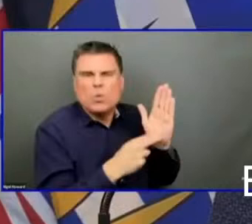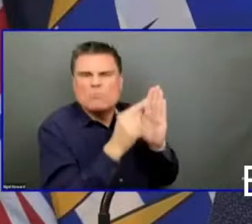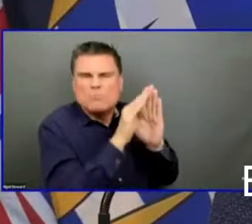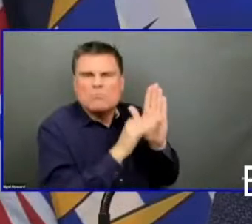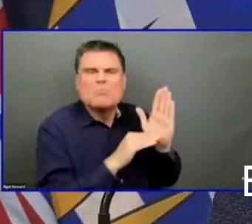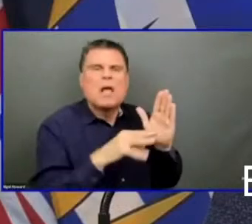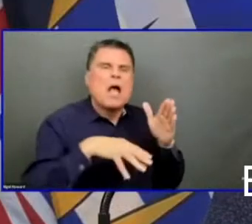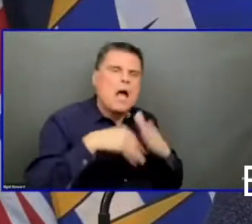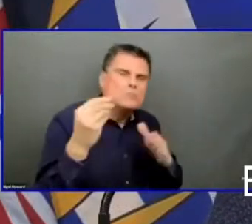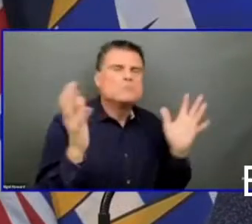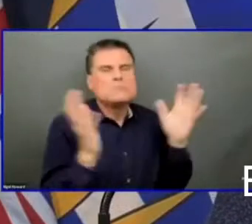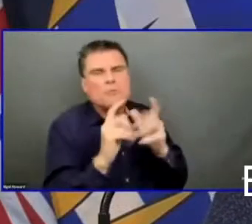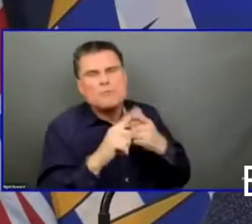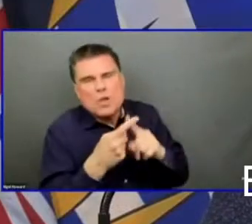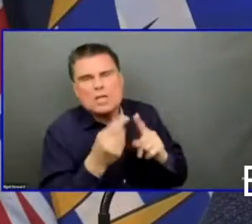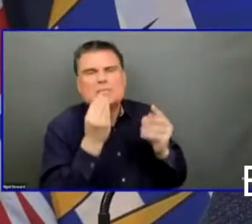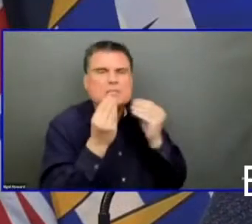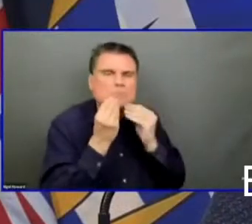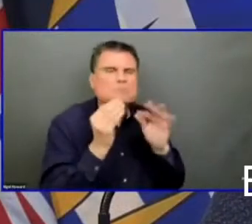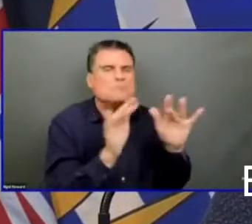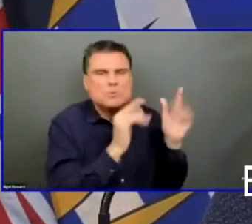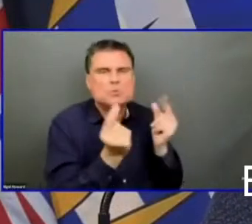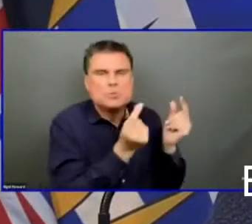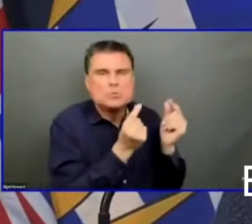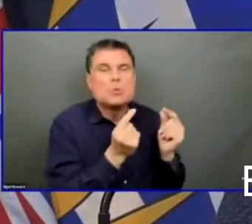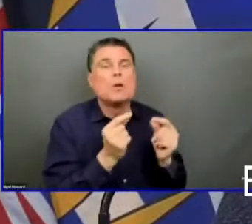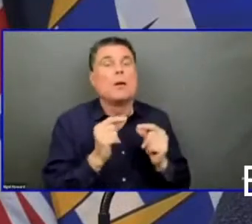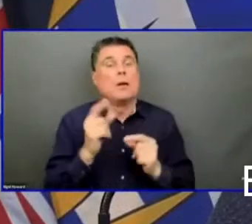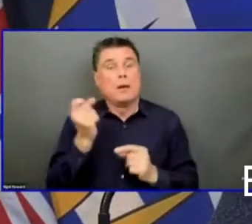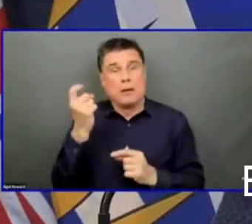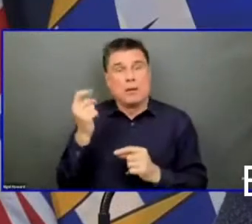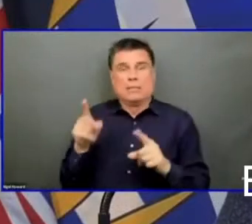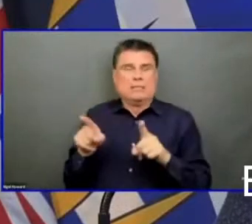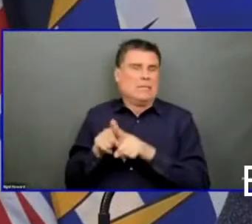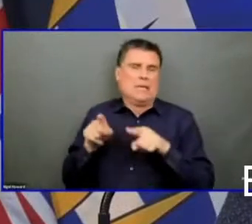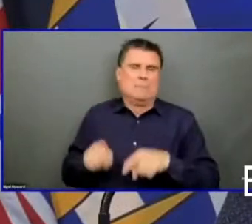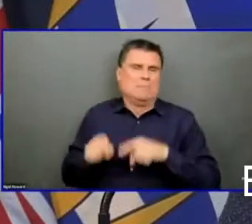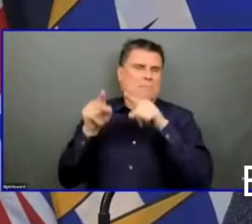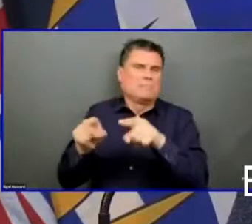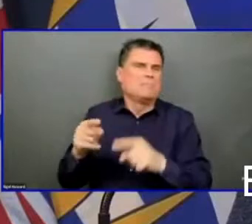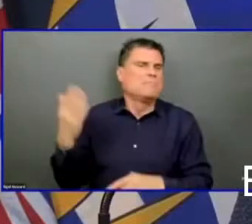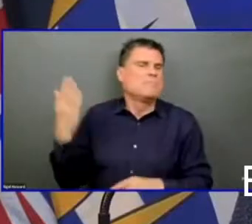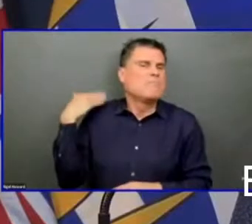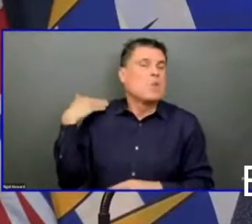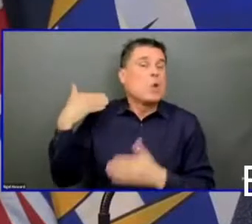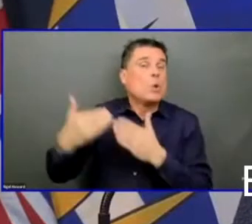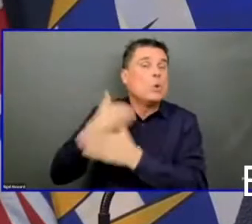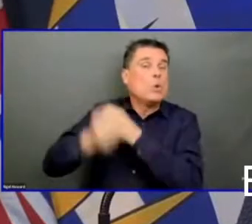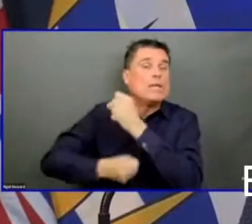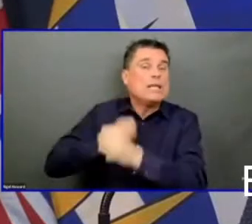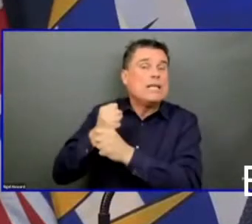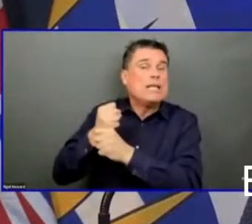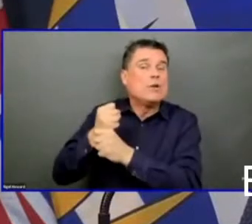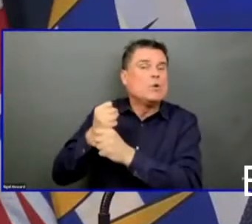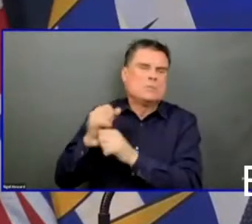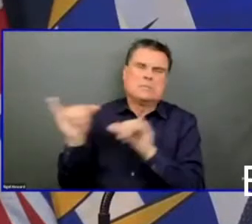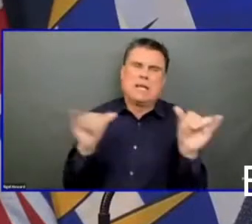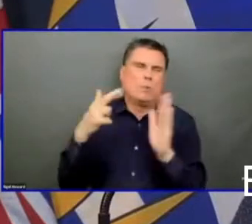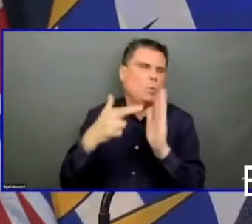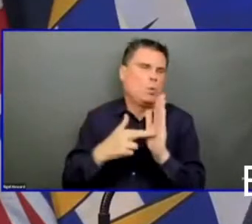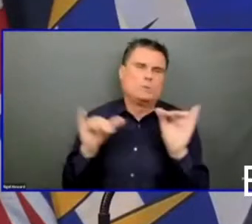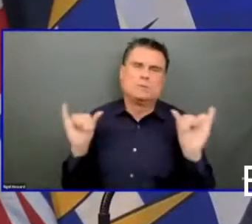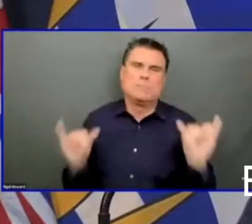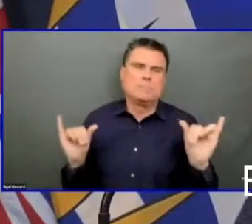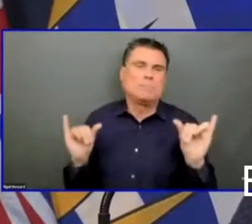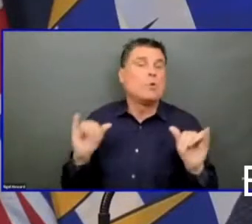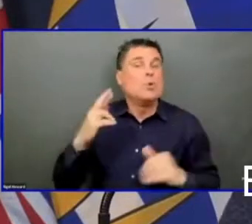的卖酒的8点钟就结束。那么大家又抱怨了，这次呢他提早了，3月17号这个8点钟之前才能卖